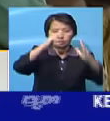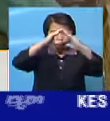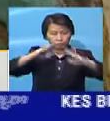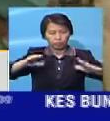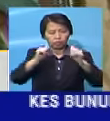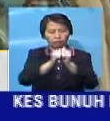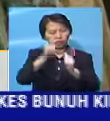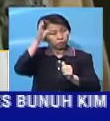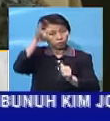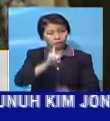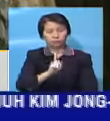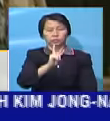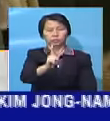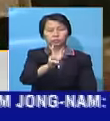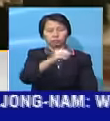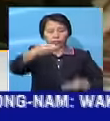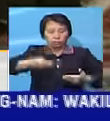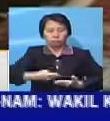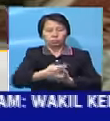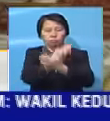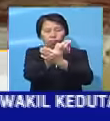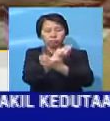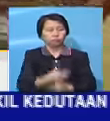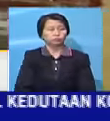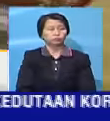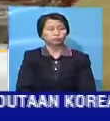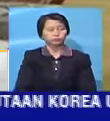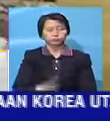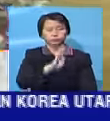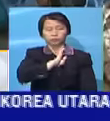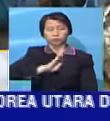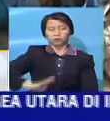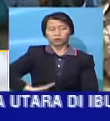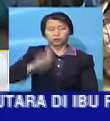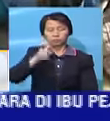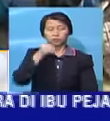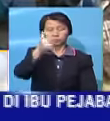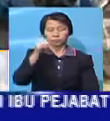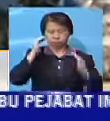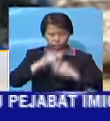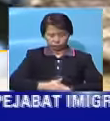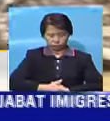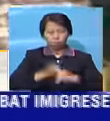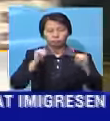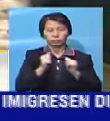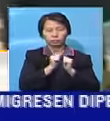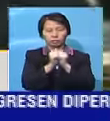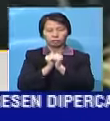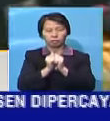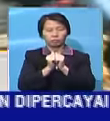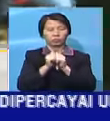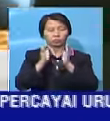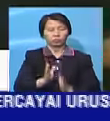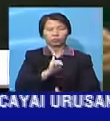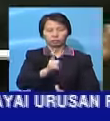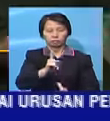yang berkonsepkan Islam dan Moden kontemporari Baginda kemudiannya menunaikan solat jumaat berjemaah bersama umat Islam